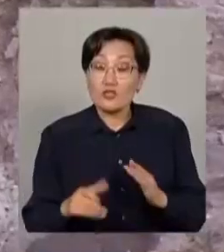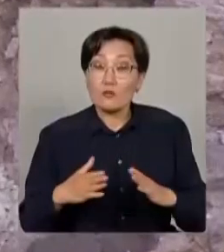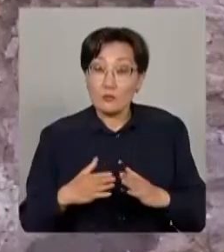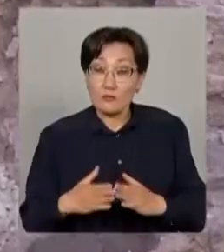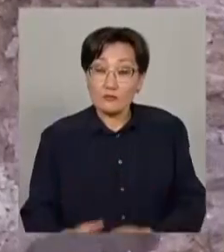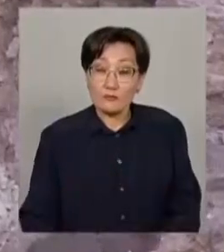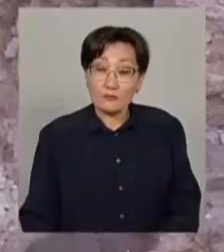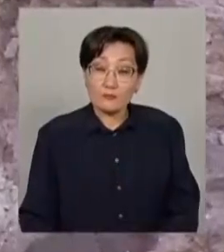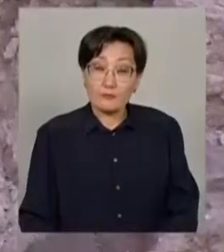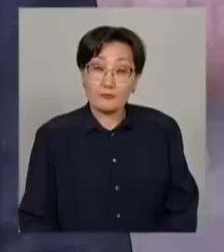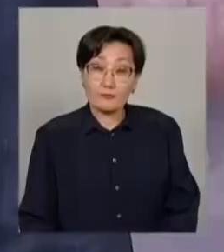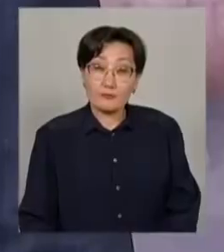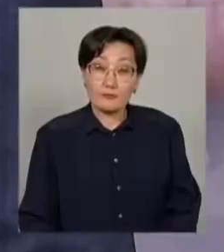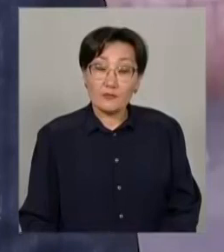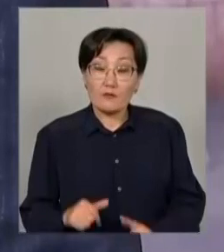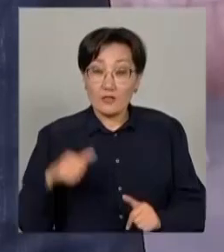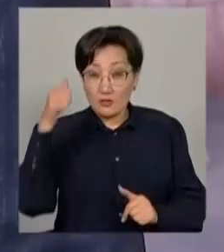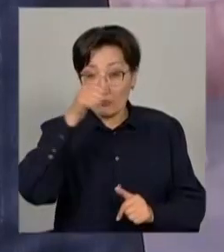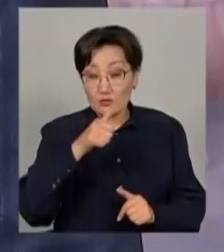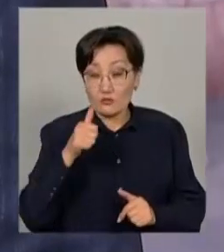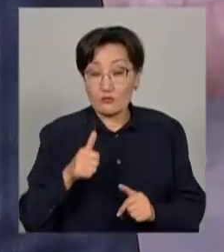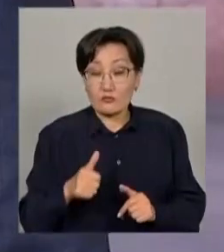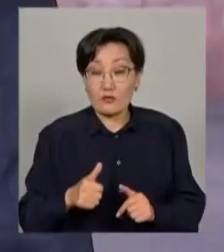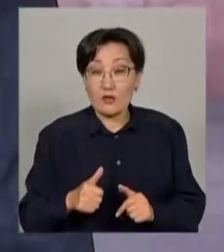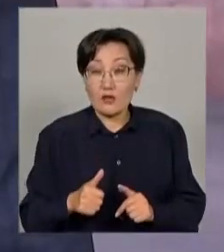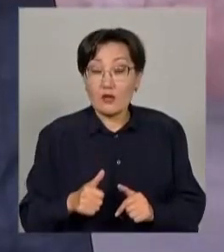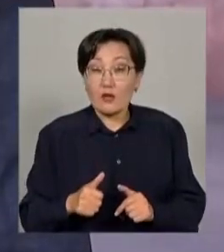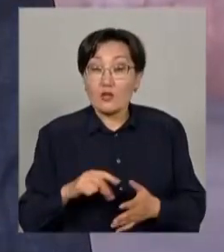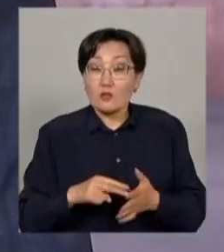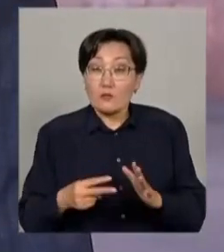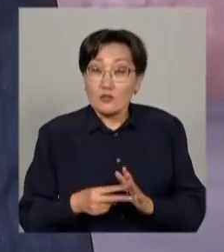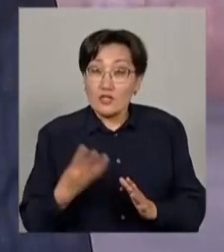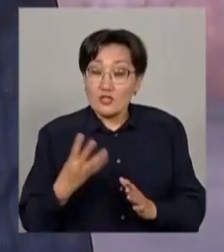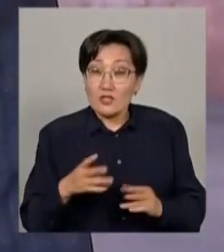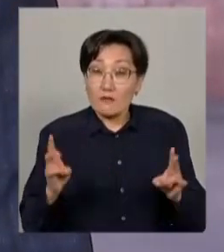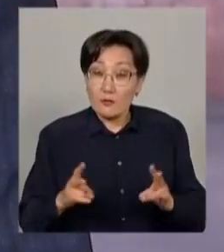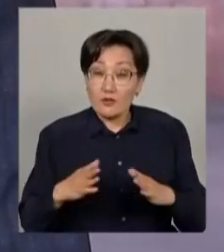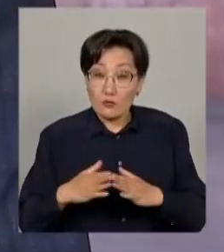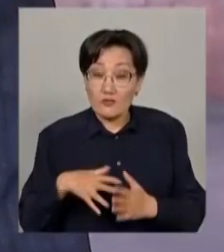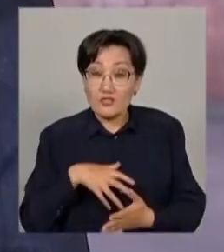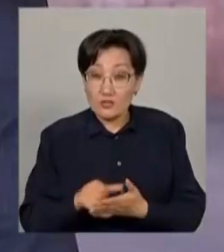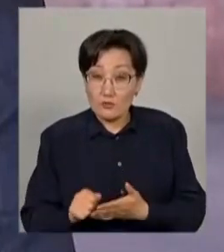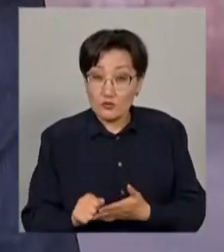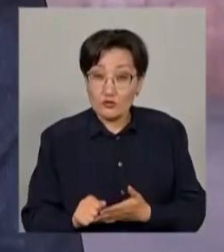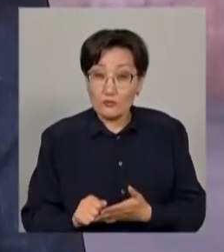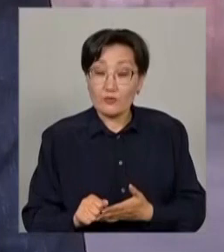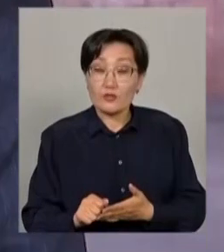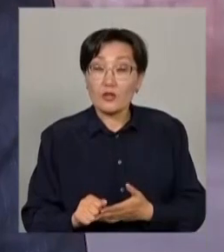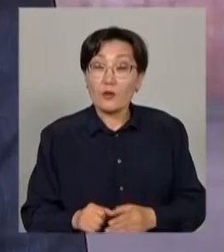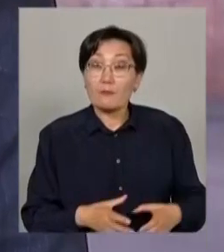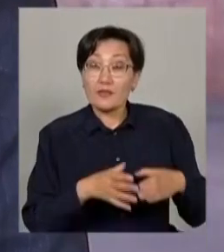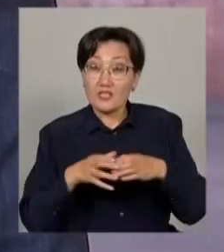домов. В этом году у нас запланированы 4 аварийных дома под снос и